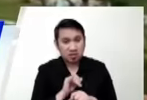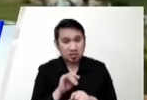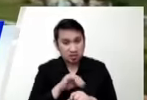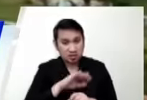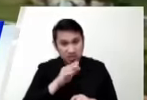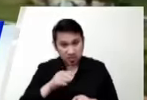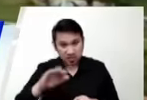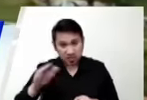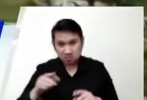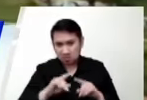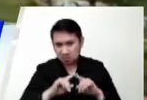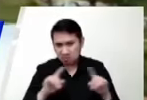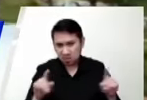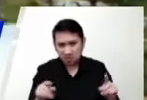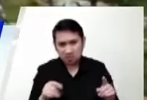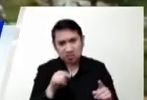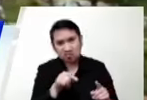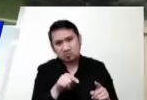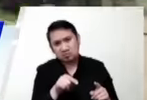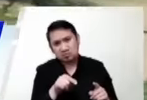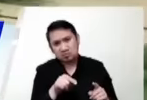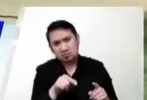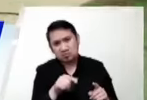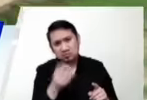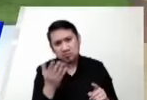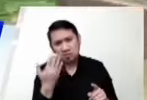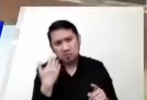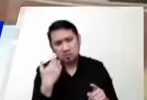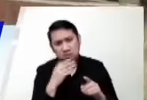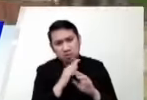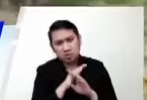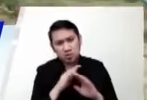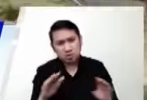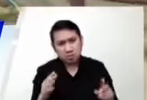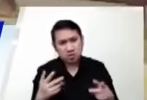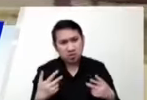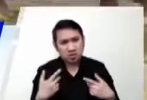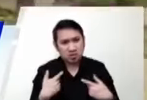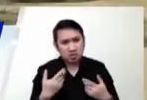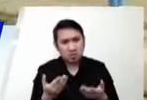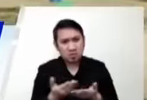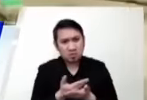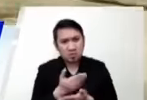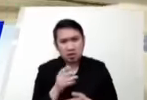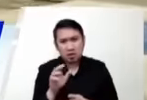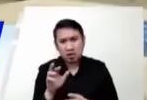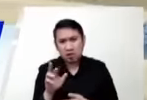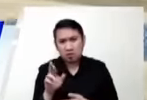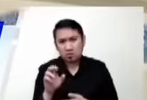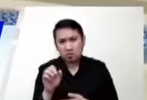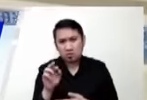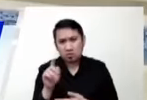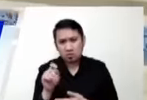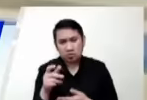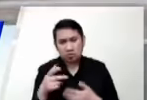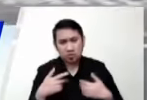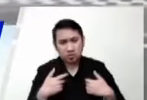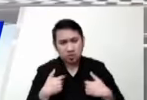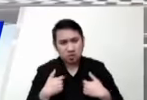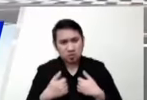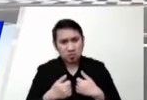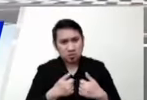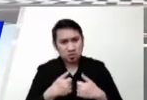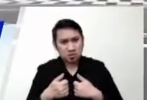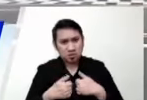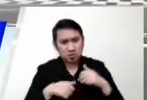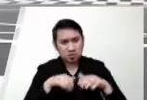buwan, ang tahimik na tanawin noon ginimbal ng bagong resort na nag-host pa ng swimming competition ngayon taon.